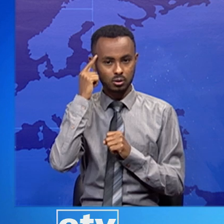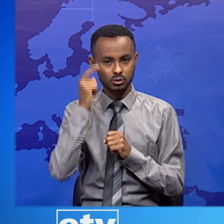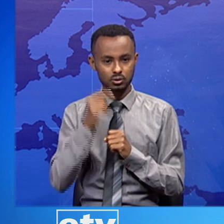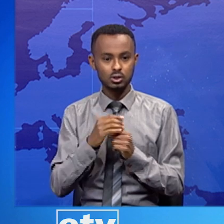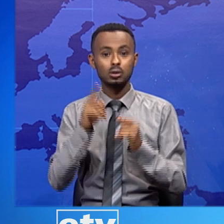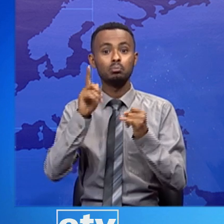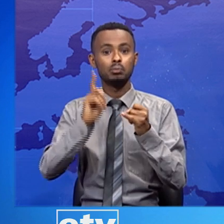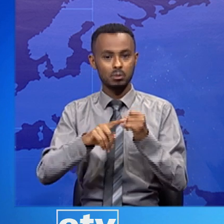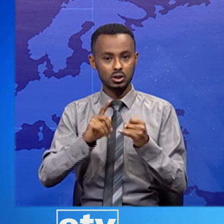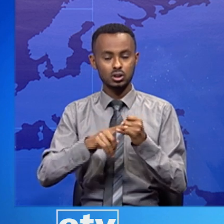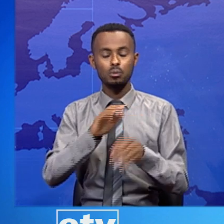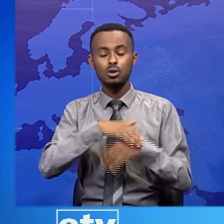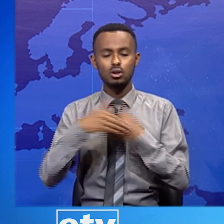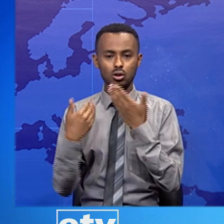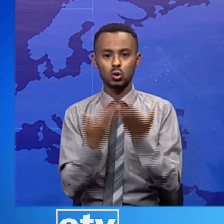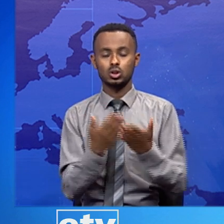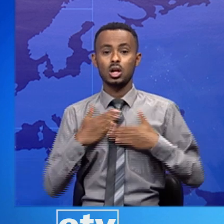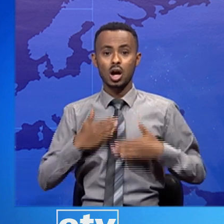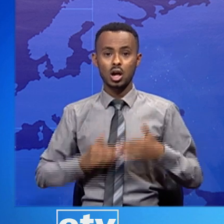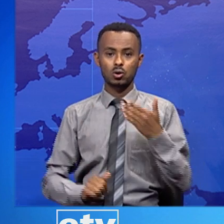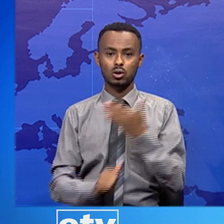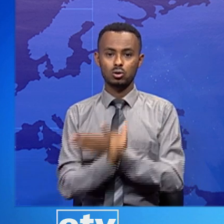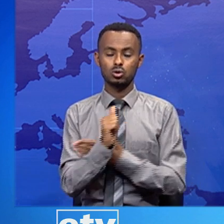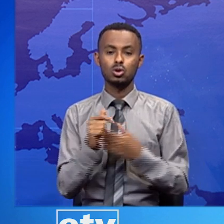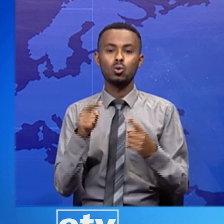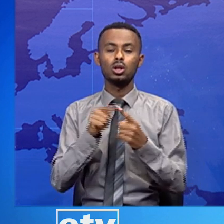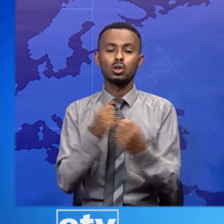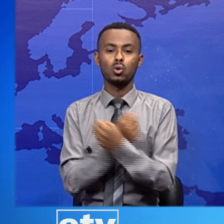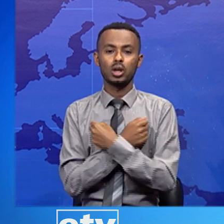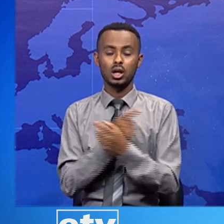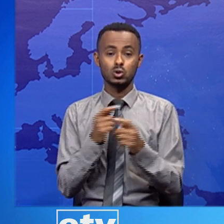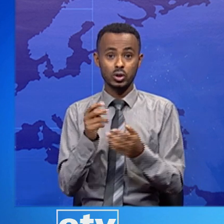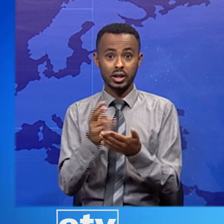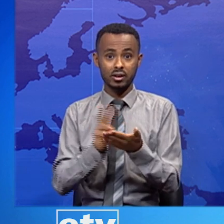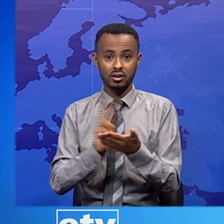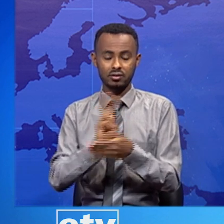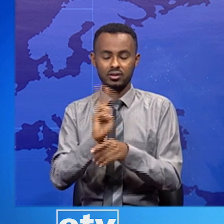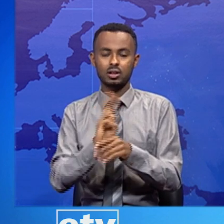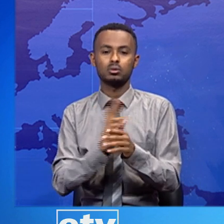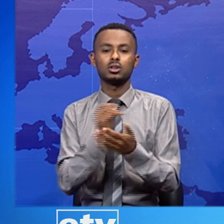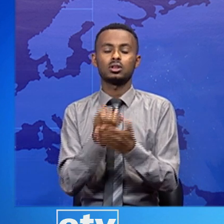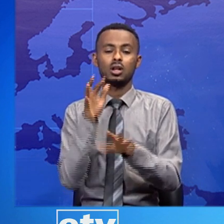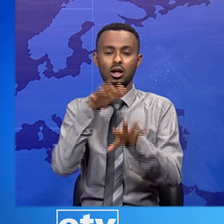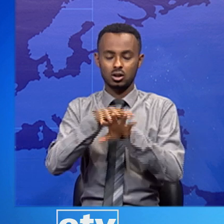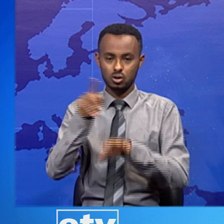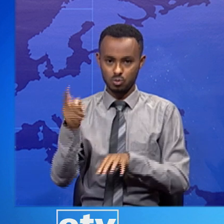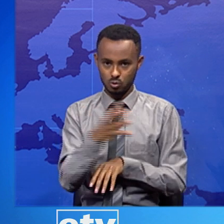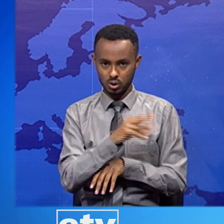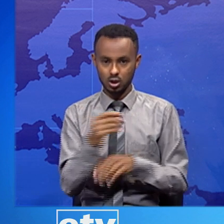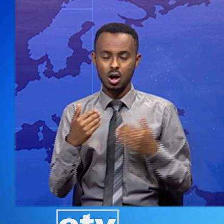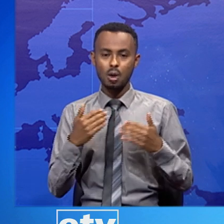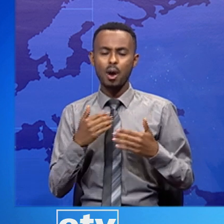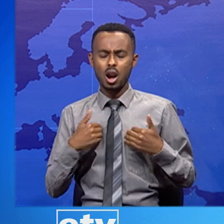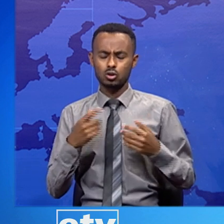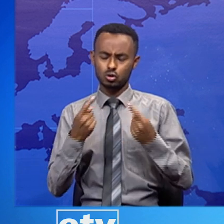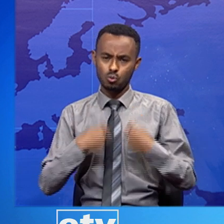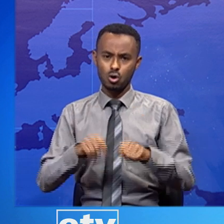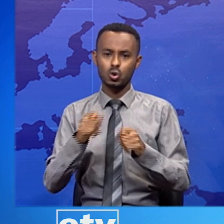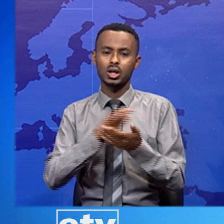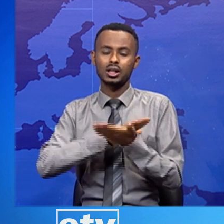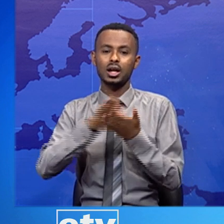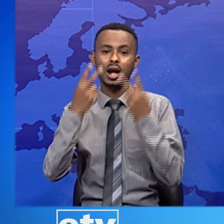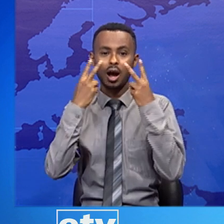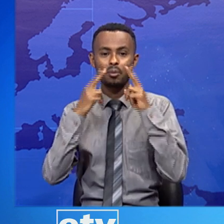ማስቻላል። በመጨረሻም እንግዶች አካል ጉዳተኞች ወደ ተወዳጁ የፊልም ኢንዱስትሪ ተካታች የሚሆኑበትና ባላቸው ተሞክሮ